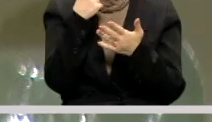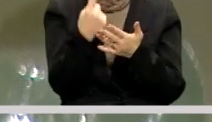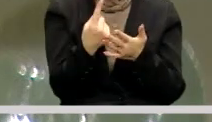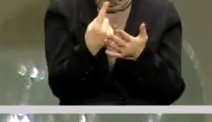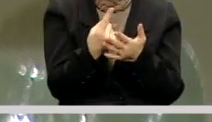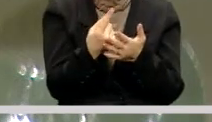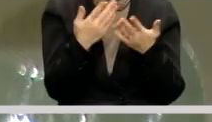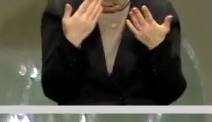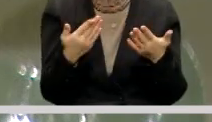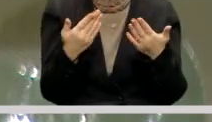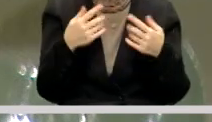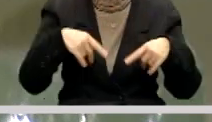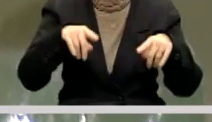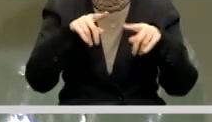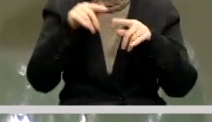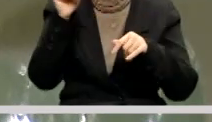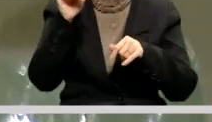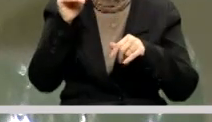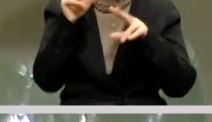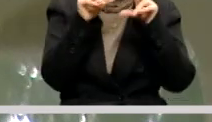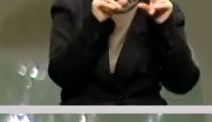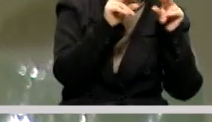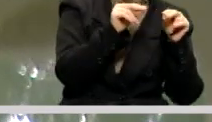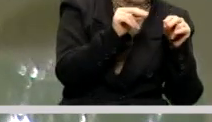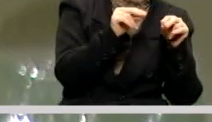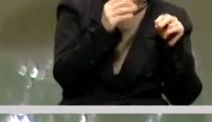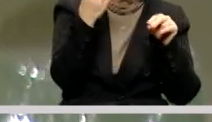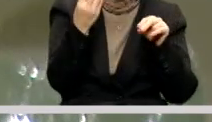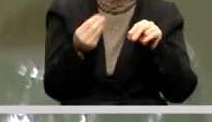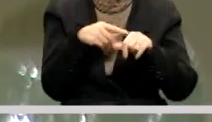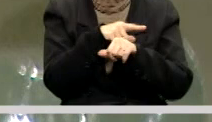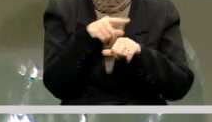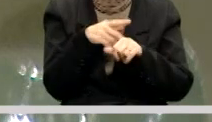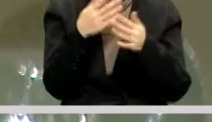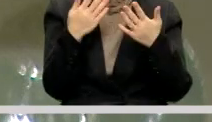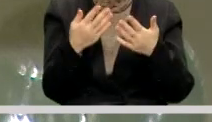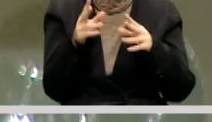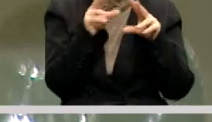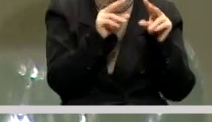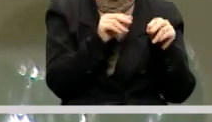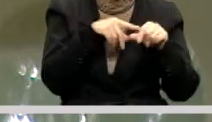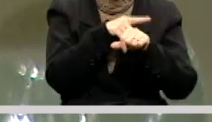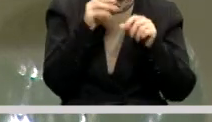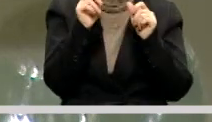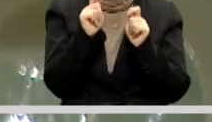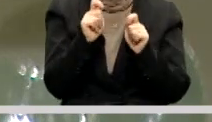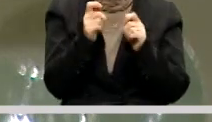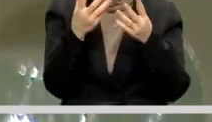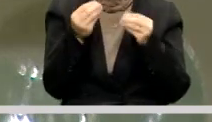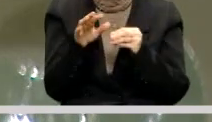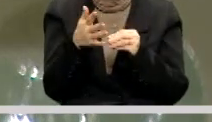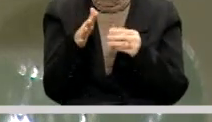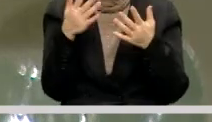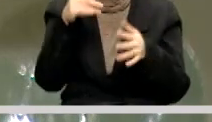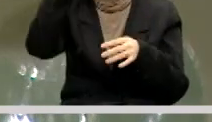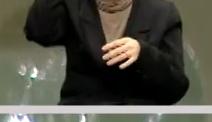değişiyor. Peki biz bunun dışında özellikle mesela uykuya dalma noktasında mesela bazı kişiler çok ciddi sıkıntısı olduğunu söyleyebiliyor. İşte belli çaylar